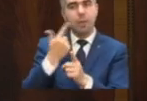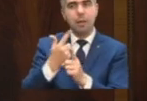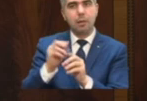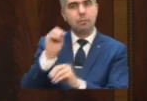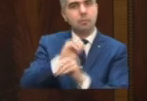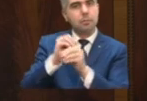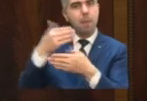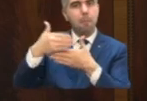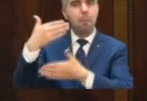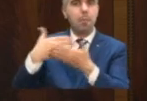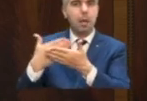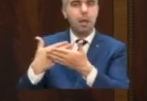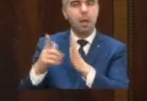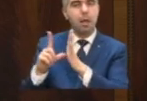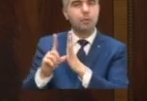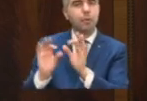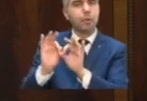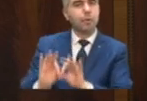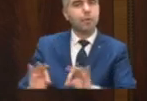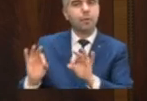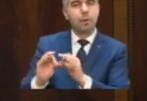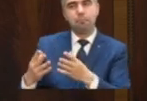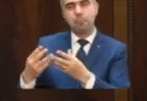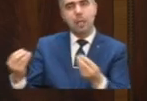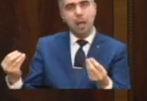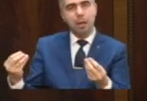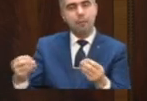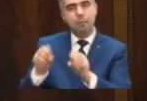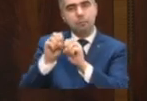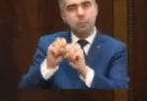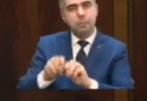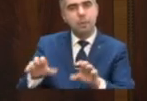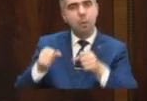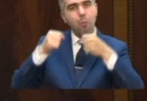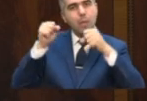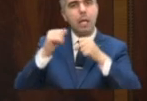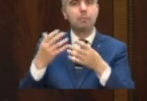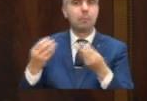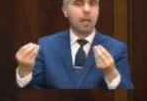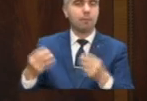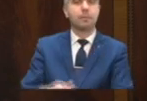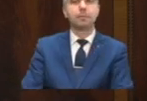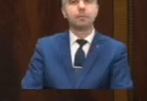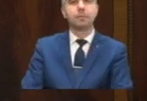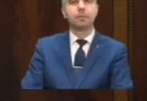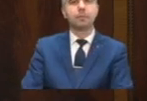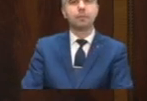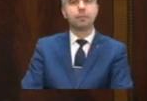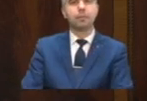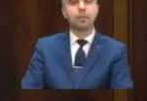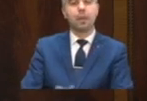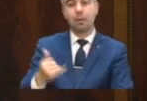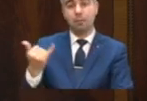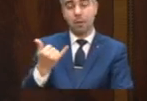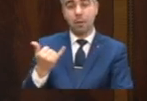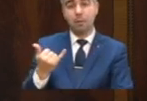قانوني بالعديد من مناطق المملكة وتنامي الاحتجاجات وغيرها. الأمر الذي يتطلب أكثر من